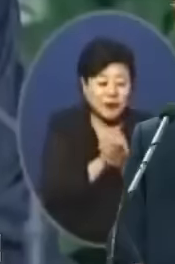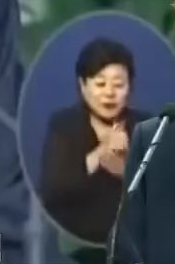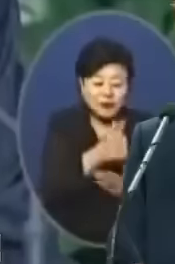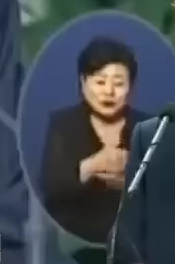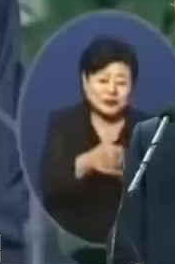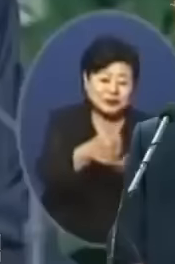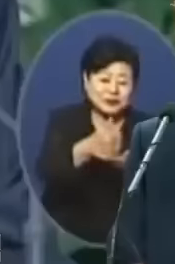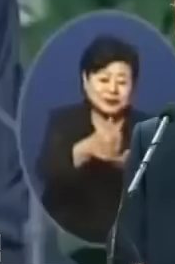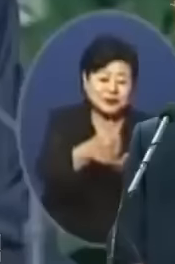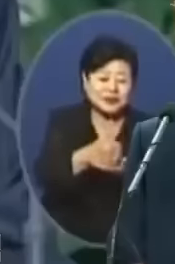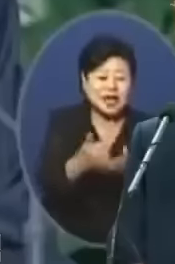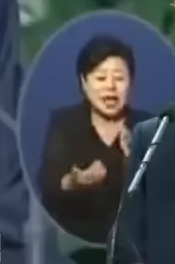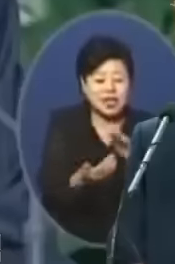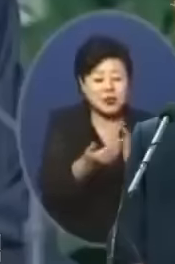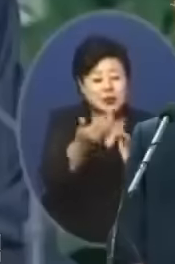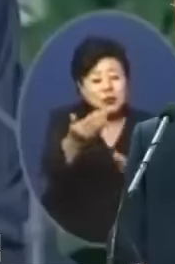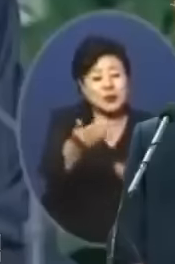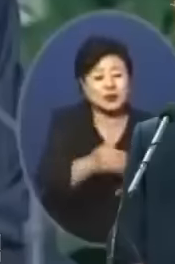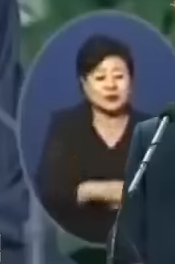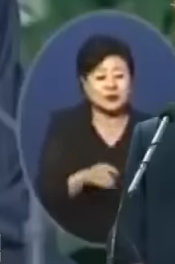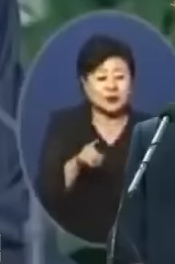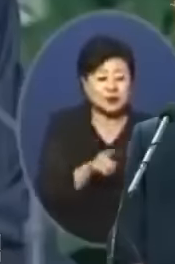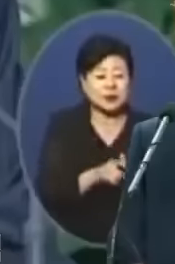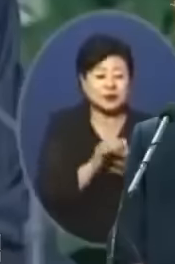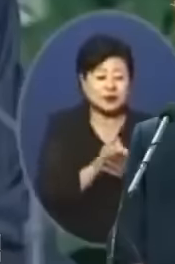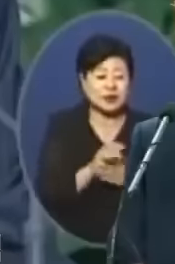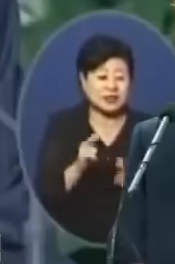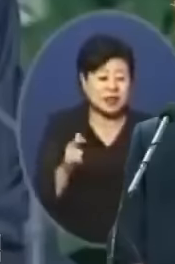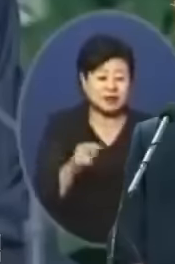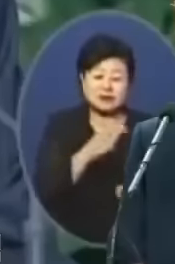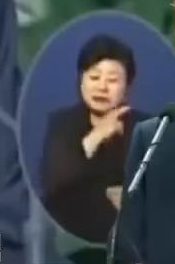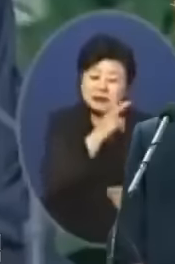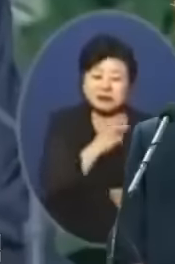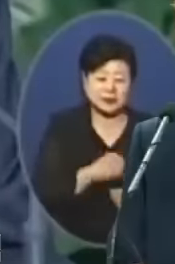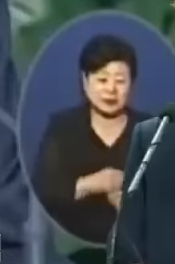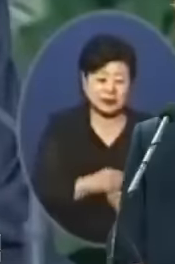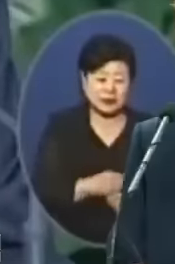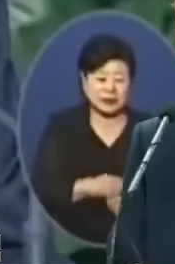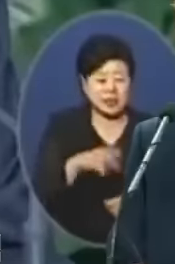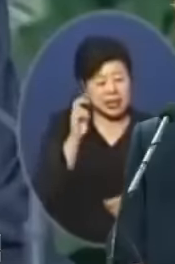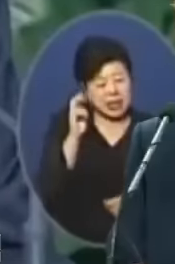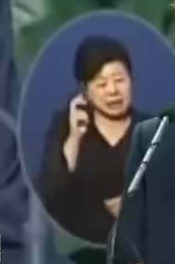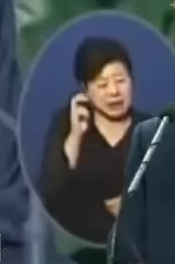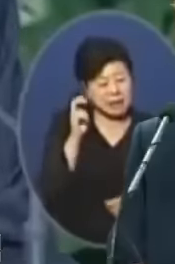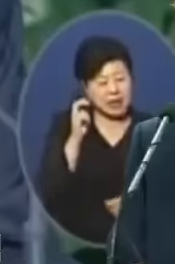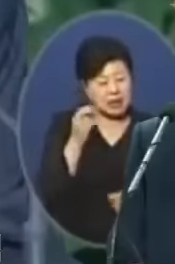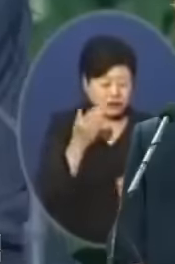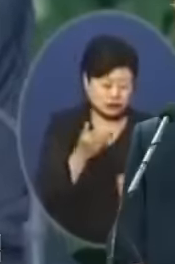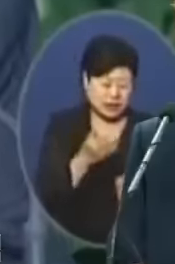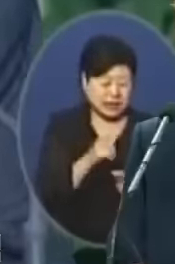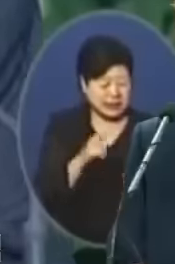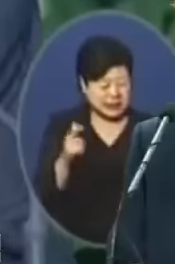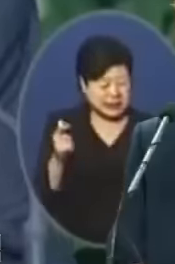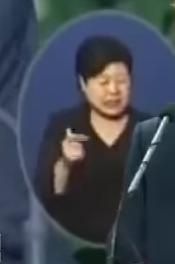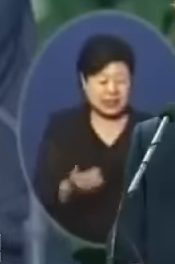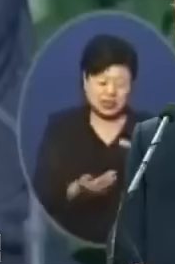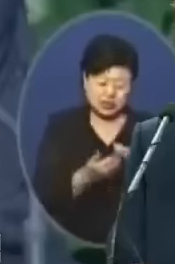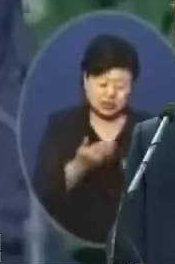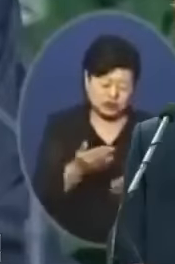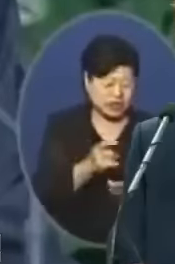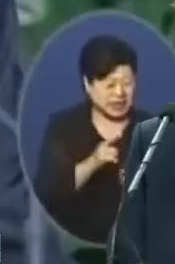주님이 다 이루어 주시는데 우리가 믿음으로 기도하지 않고 자꾸 의심을 합니다. 설마 들어주실까,